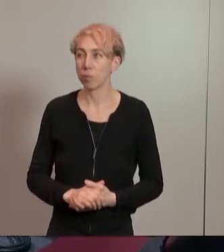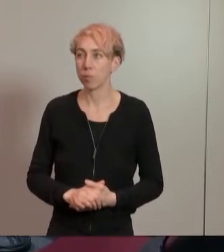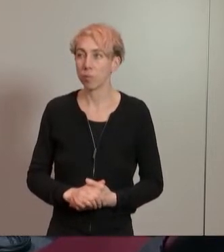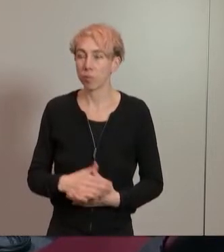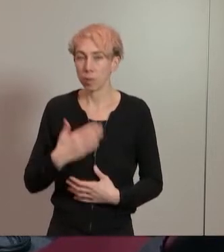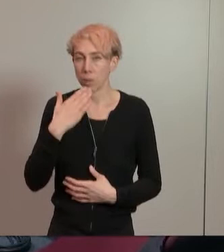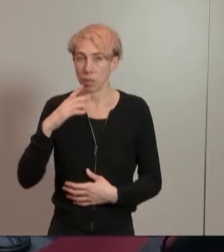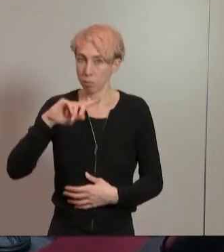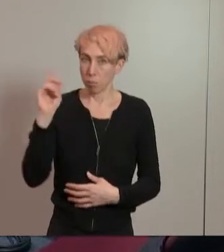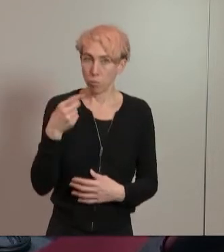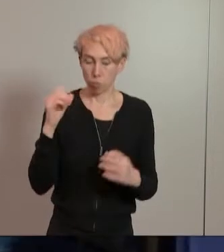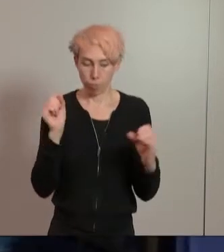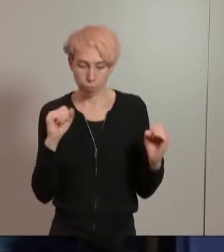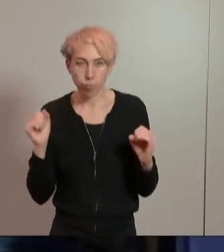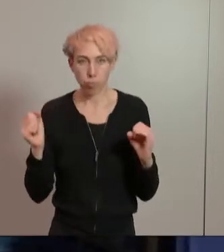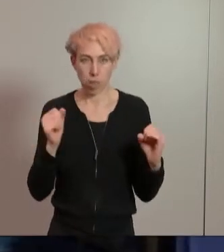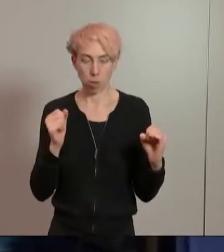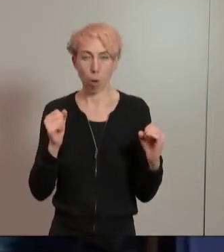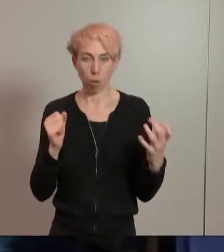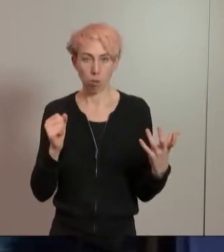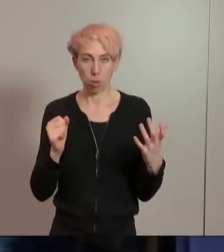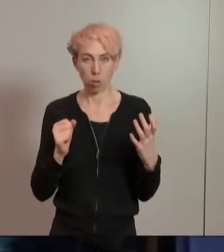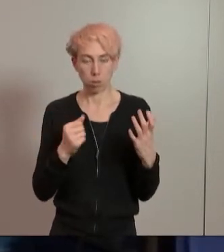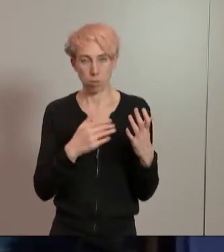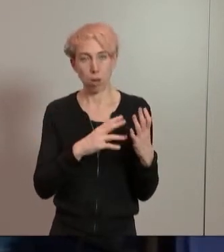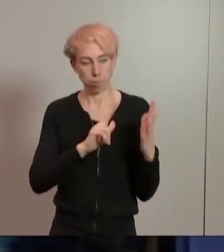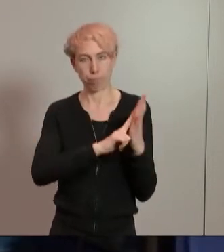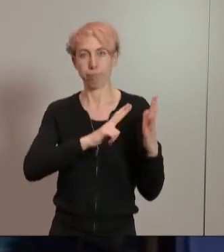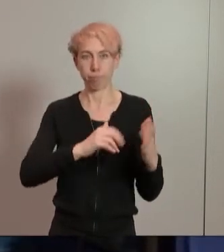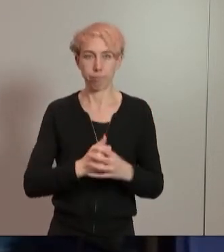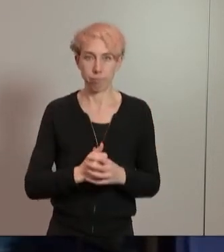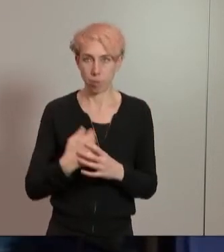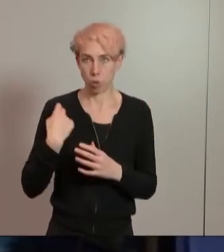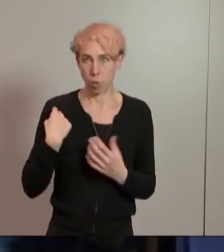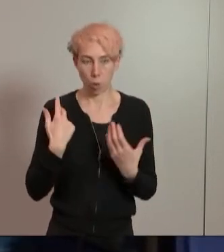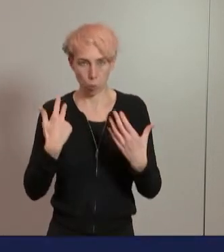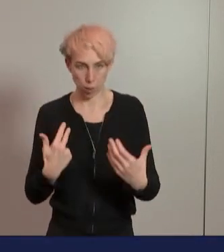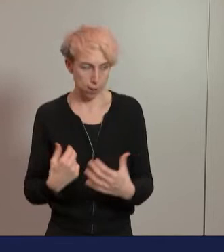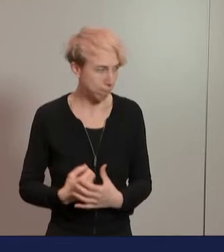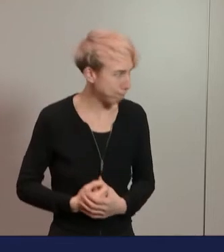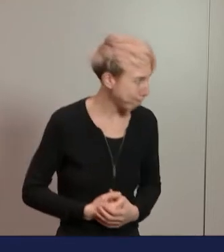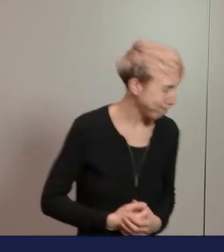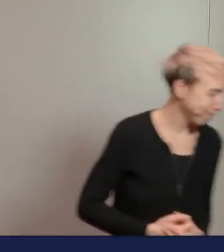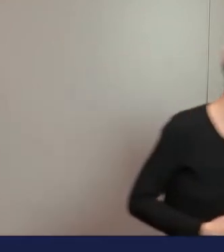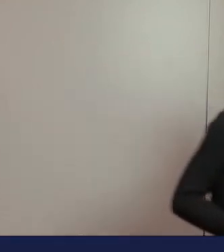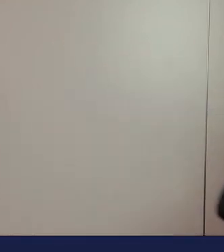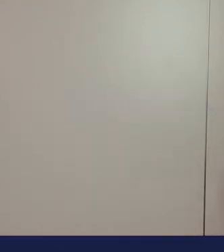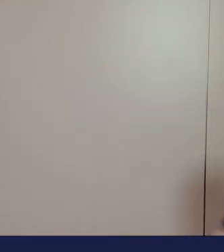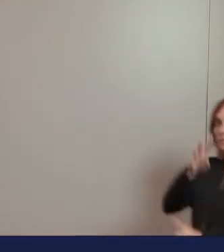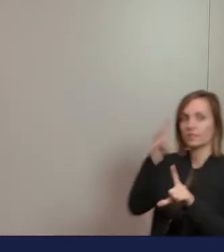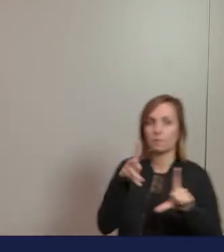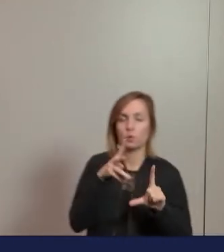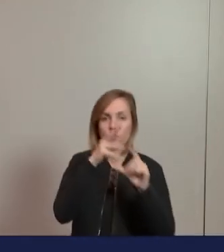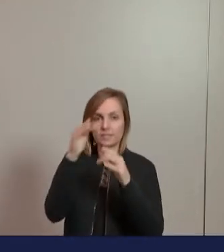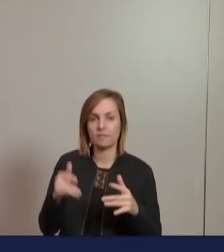Merci. À l'unanimité, cette délibération est adoptée. Délibération numéro 8, la mise à jour du tableau des